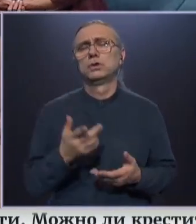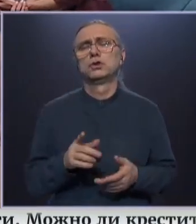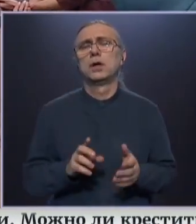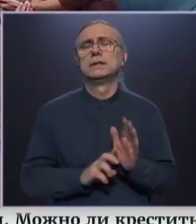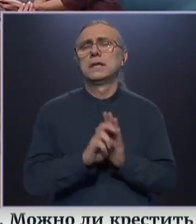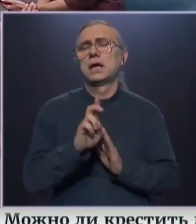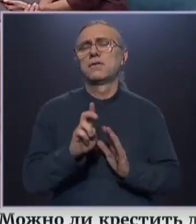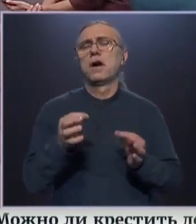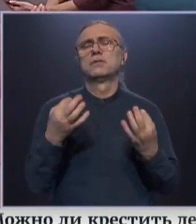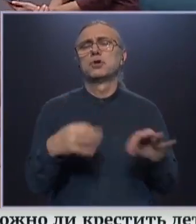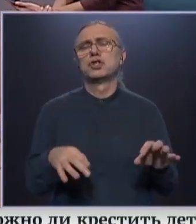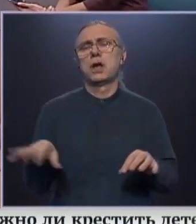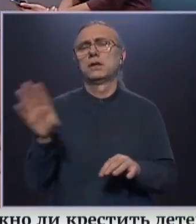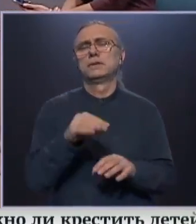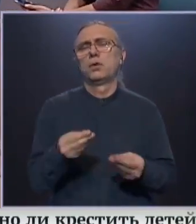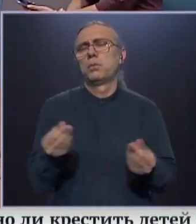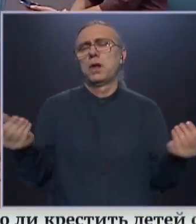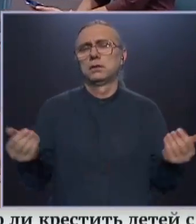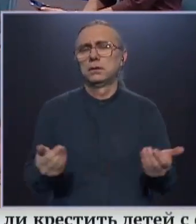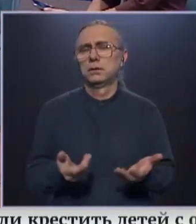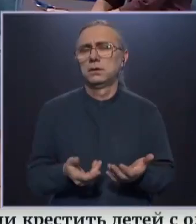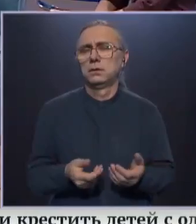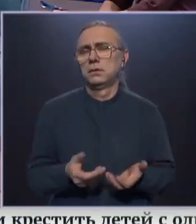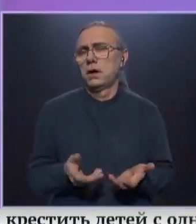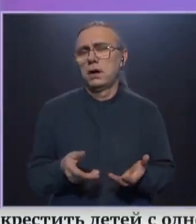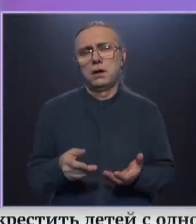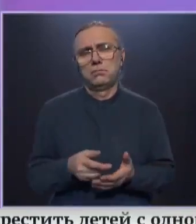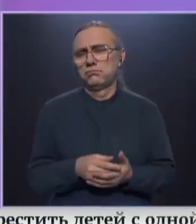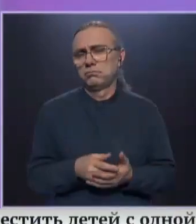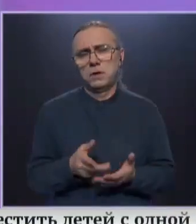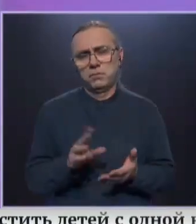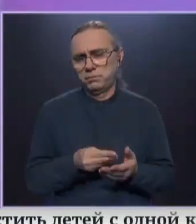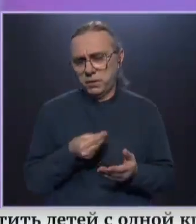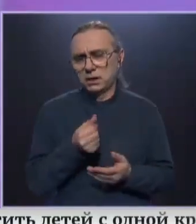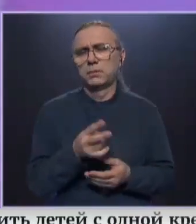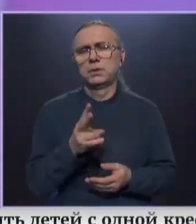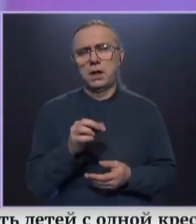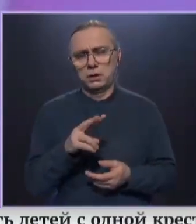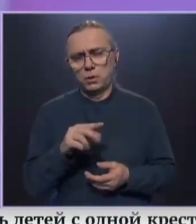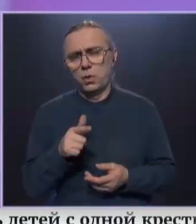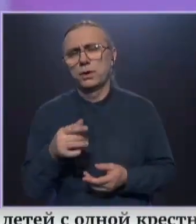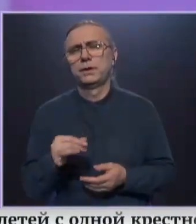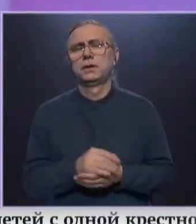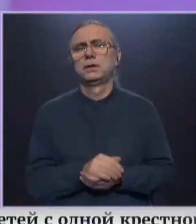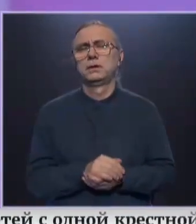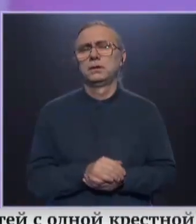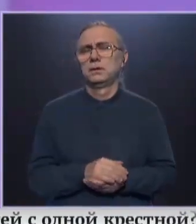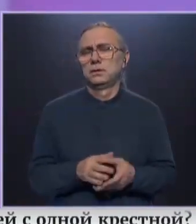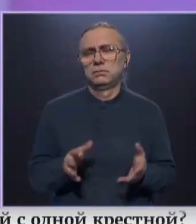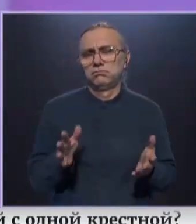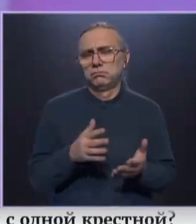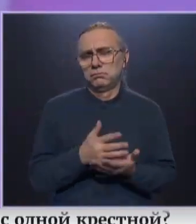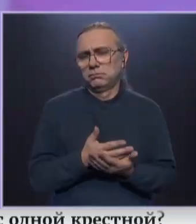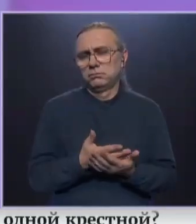Ни от чего она не освобождена. Кроме земельного налога, а все остальное мы платим как предприятия, как заводы и тому